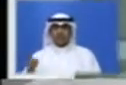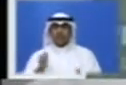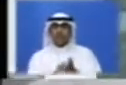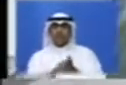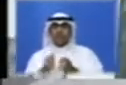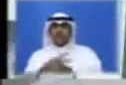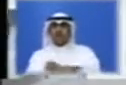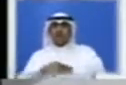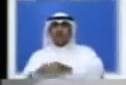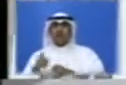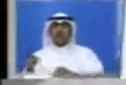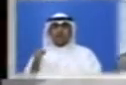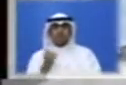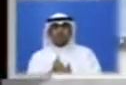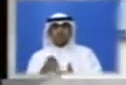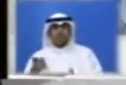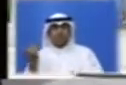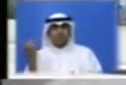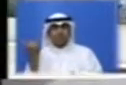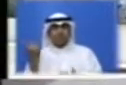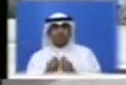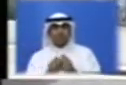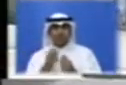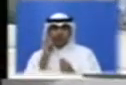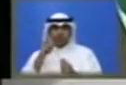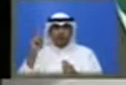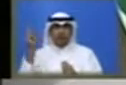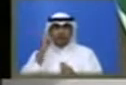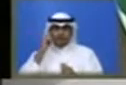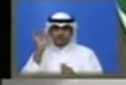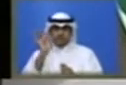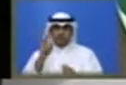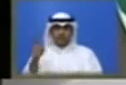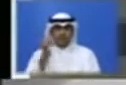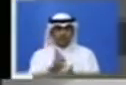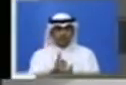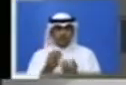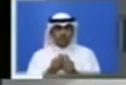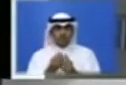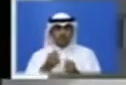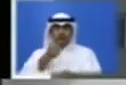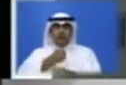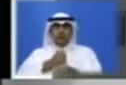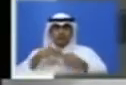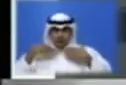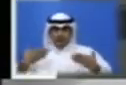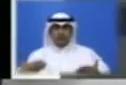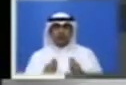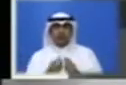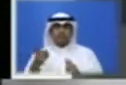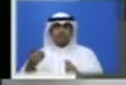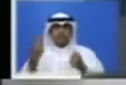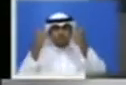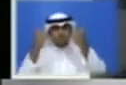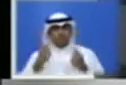الزكاة أصبح مكانا فاعلا شهد له القاصي والداني لكونه عملا خيريا منظما موثوقا